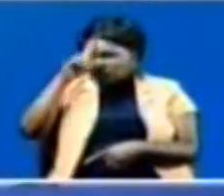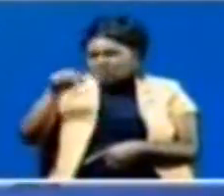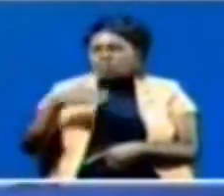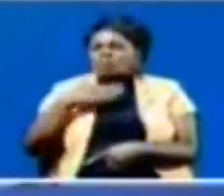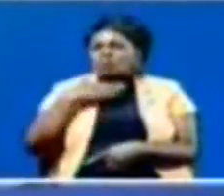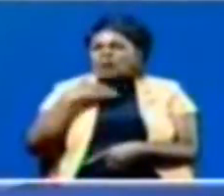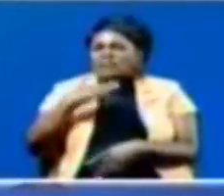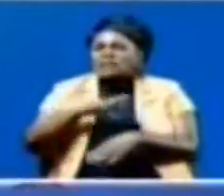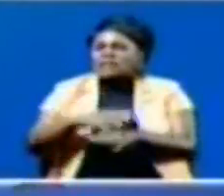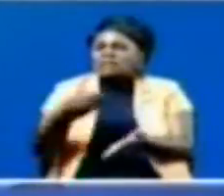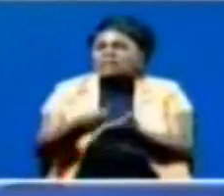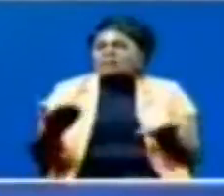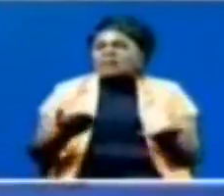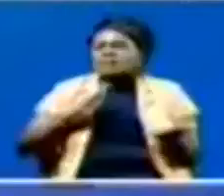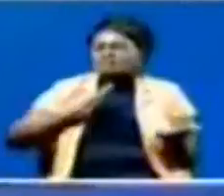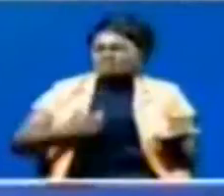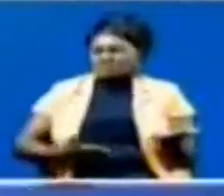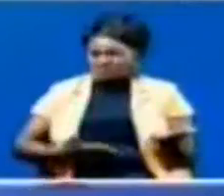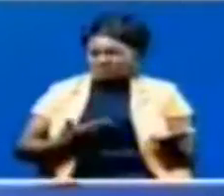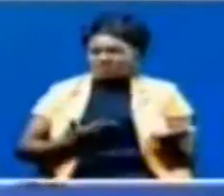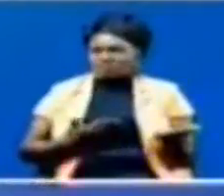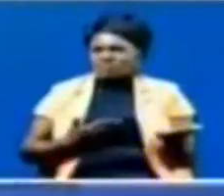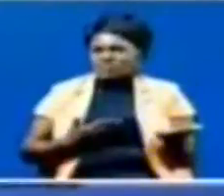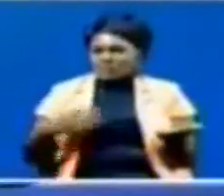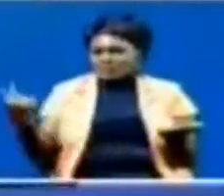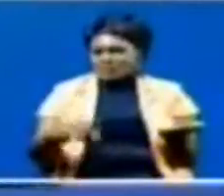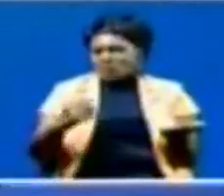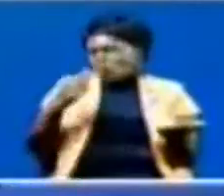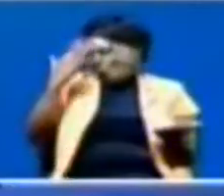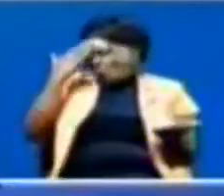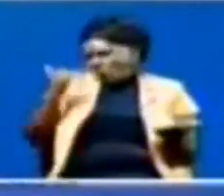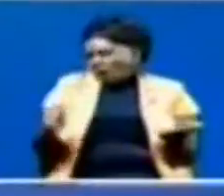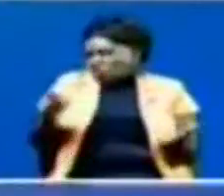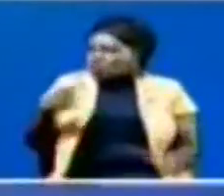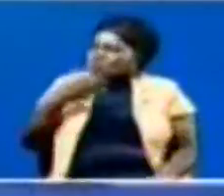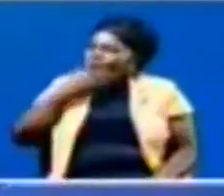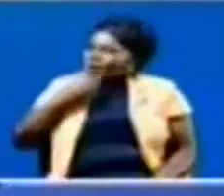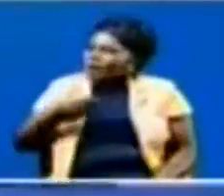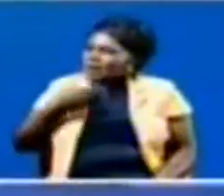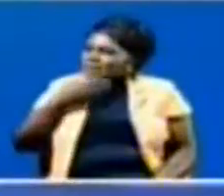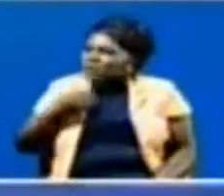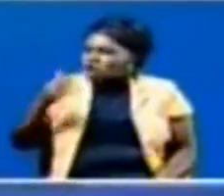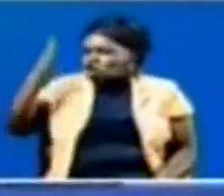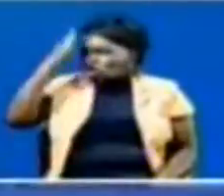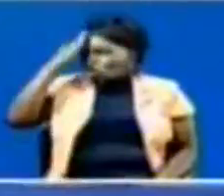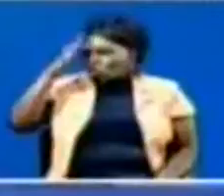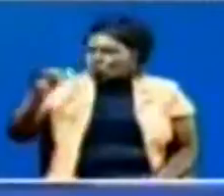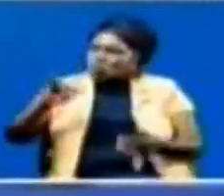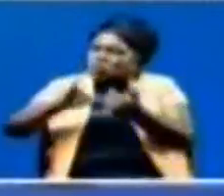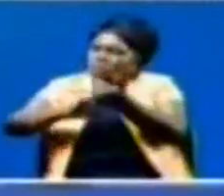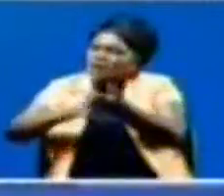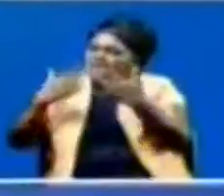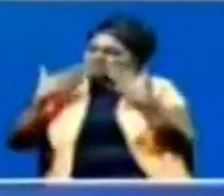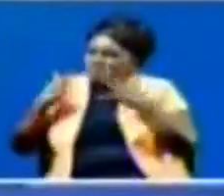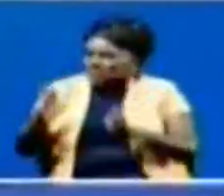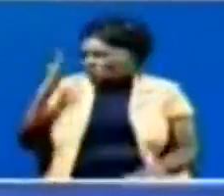ajua tatua hiyo mia wapi. Hasira hizo zikaja kwa mke. Kwa sababu gani mke, wewe mume haswa? Tena wajulikana mume umeoa na